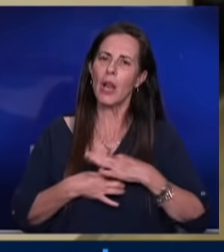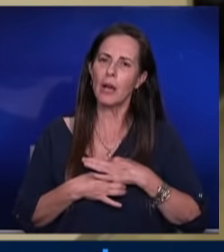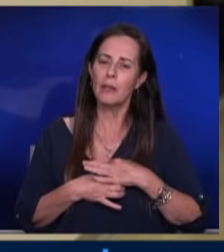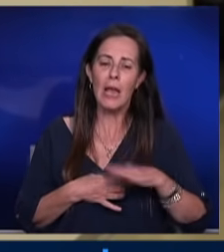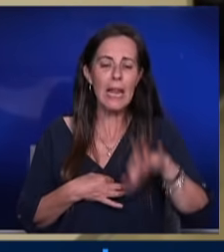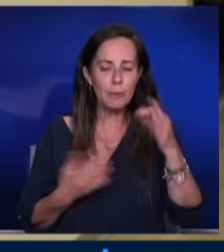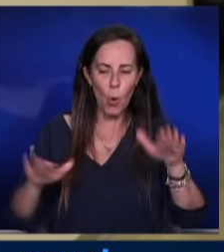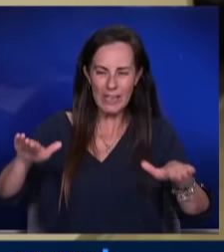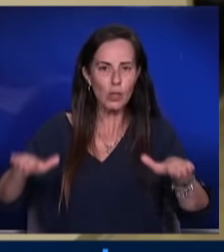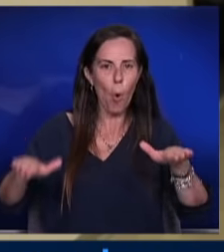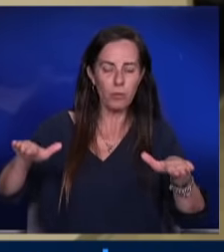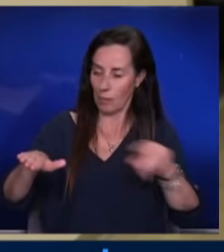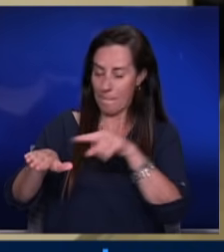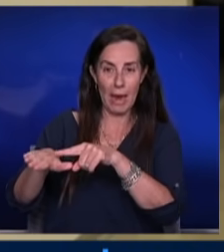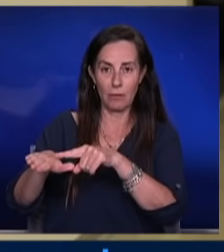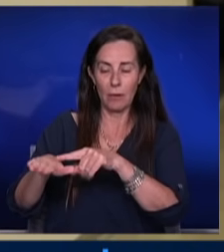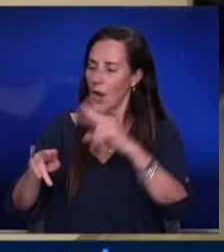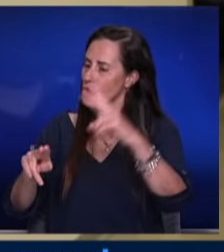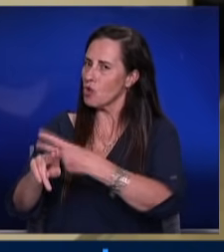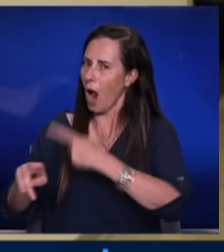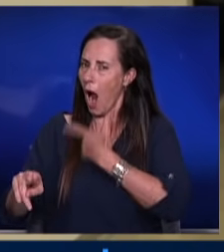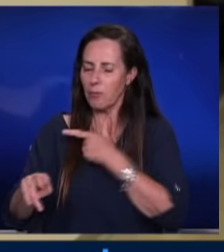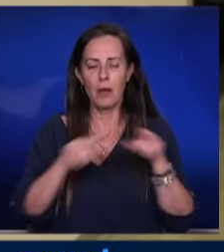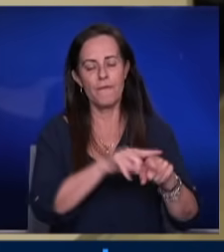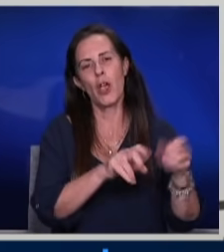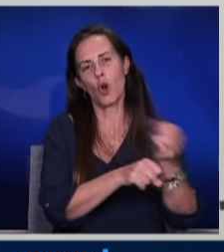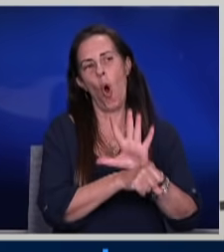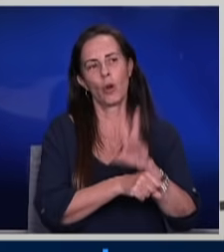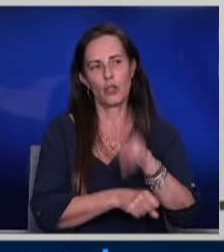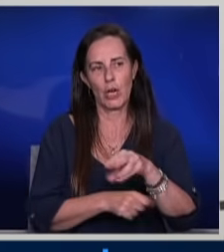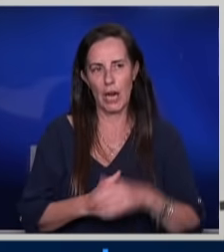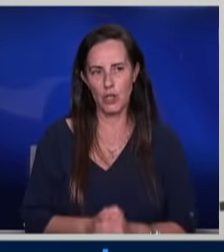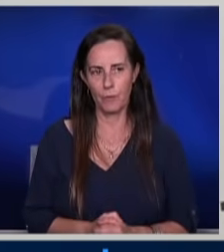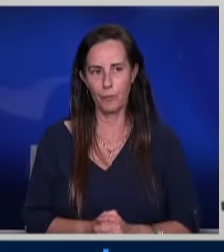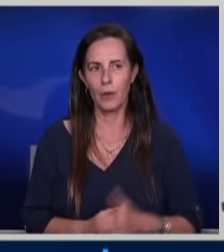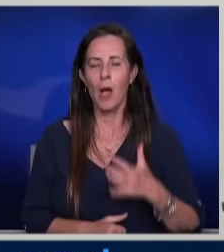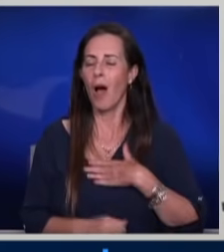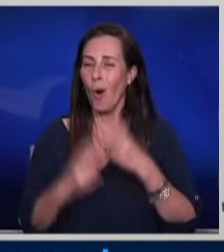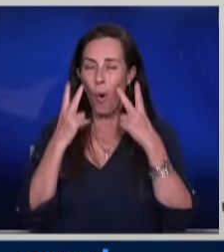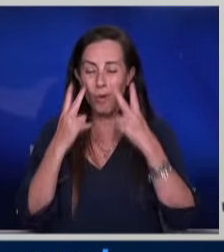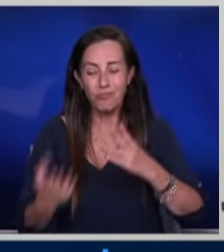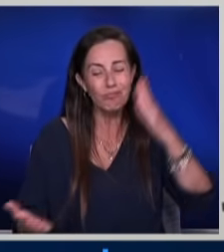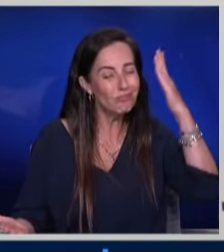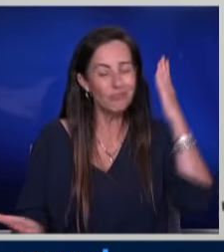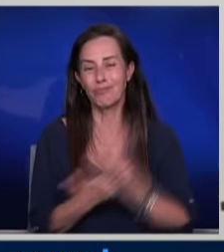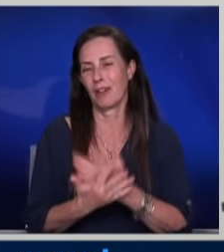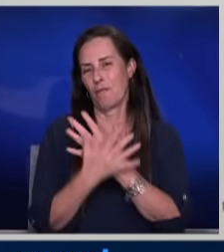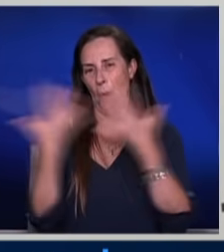את האיזון בין שגרת חיים לבין הקורונה נמצאת כאן. אנחנו רואים באופן חד